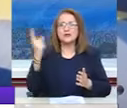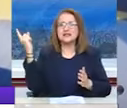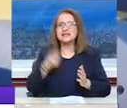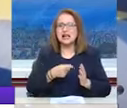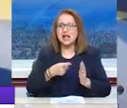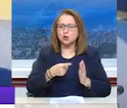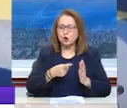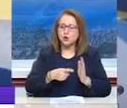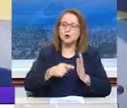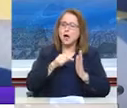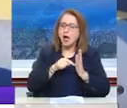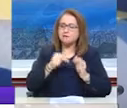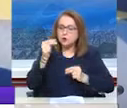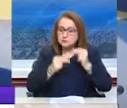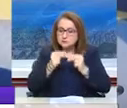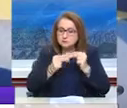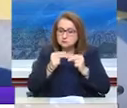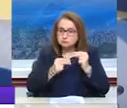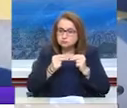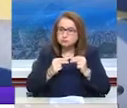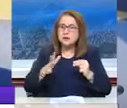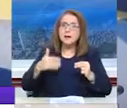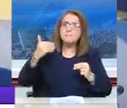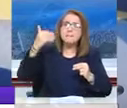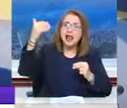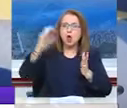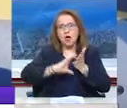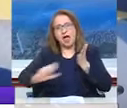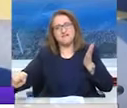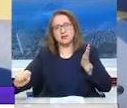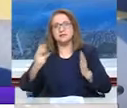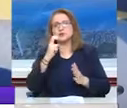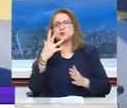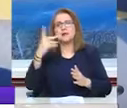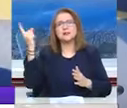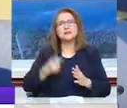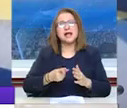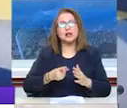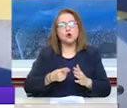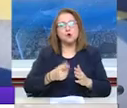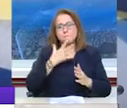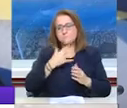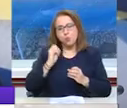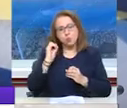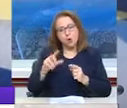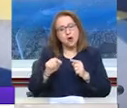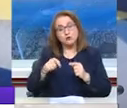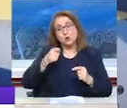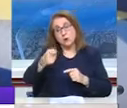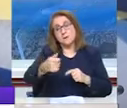τους συμψηφίζεται με πάσης φύσεως μελλοντικές φορολογικές οφειλές.